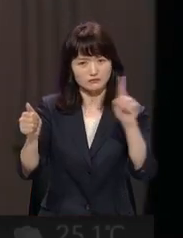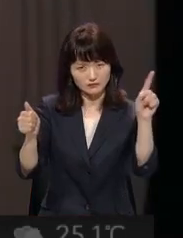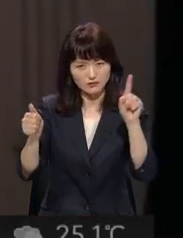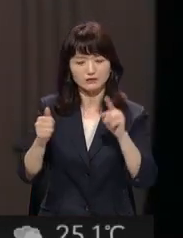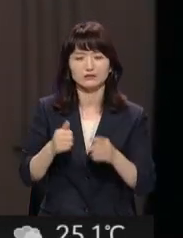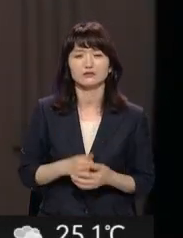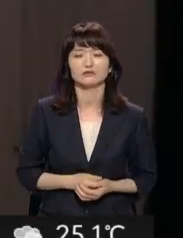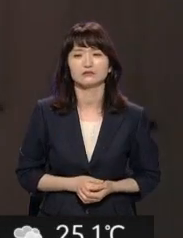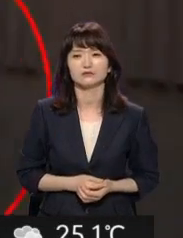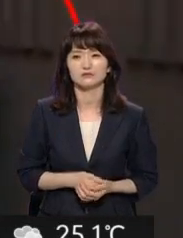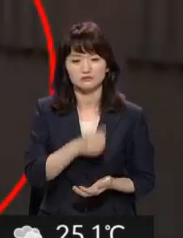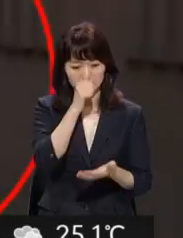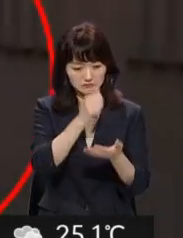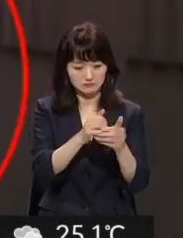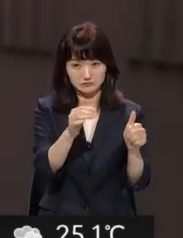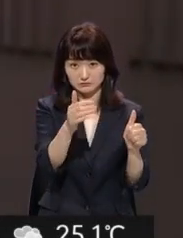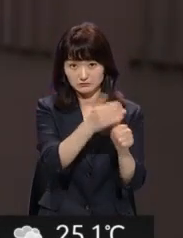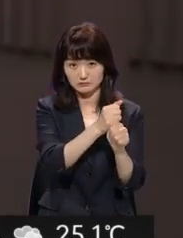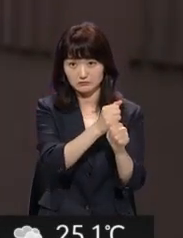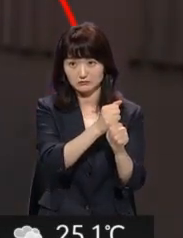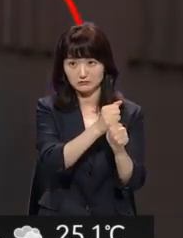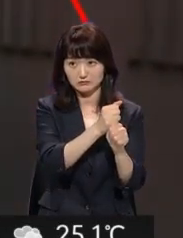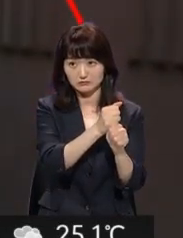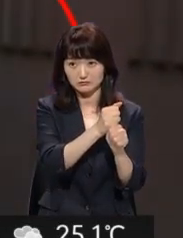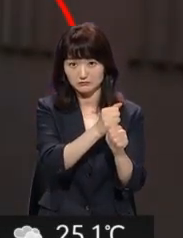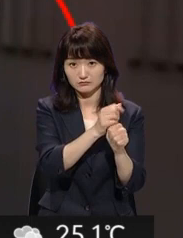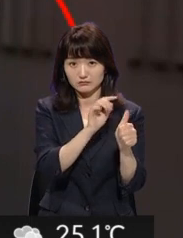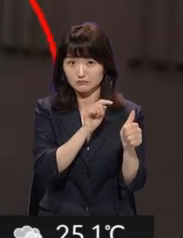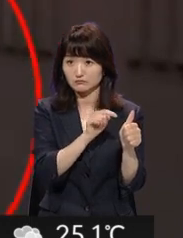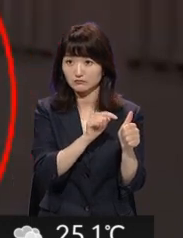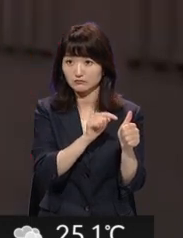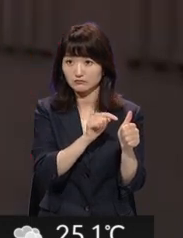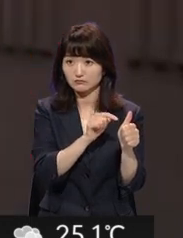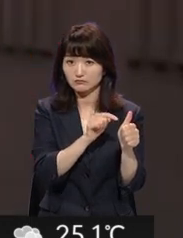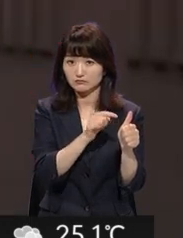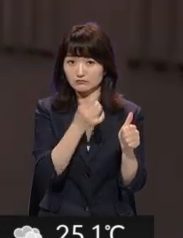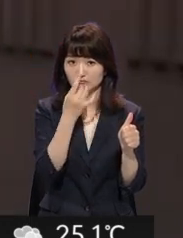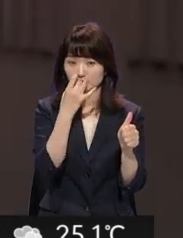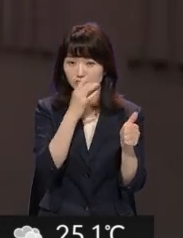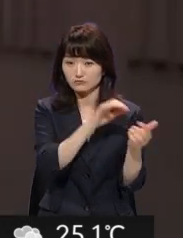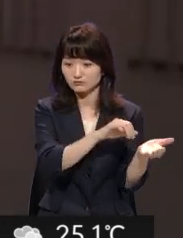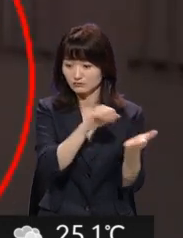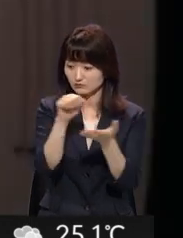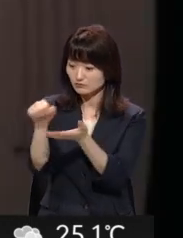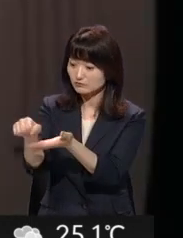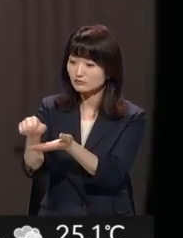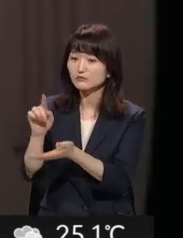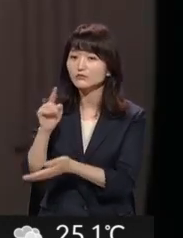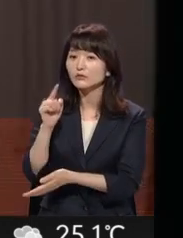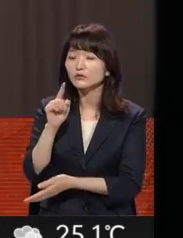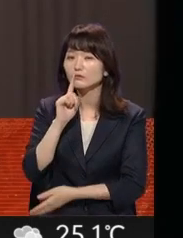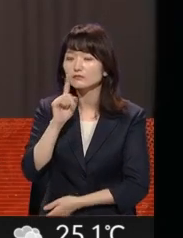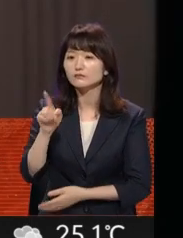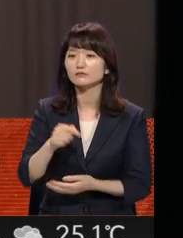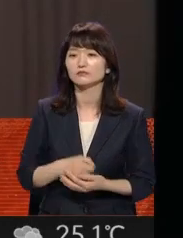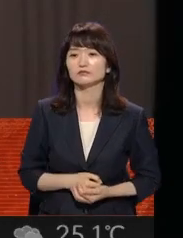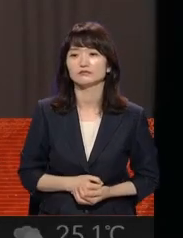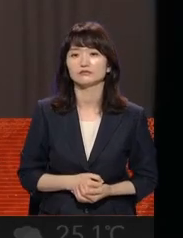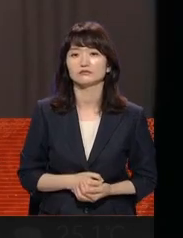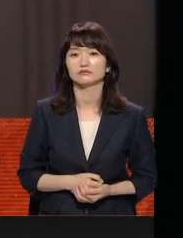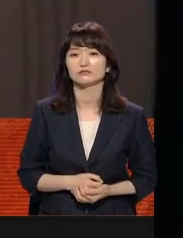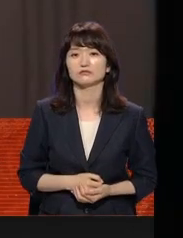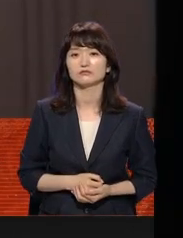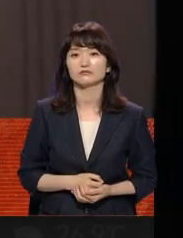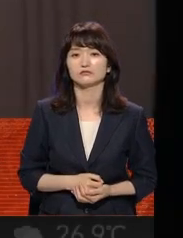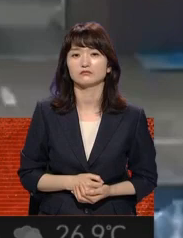그래서 범인을 잡았어요. 근데 그 저 범인이 나중에 쌀을 갖다 줬어요. 그러면서 뭐라고 얘기하냐면, 아우, 쥐,